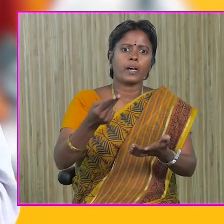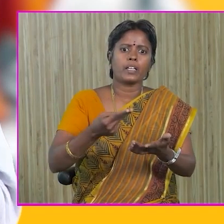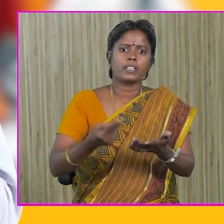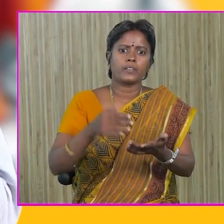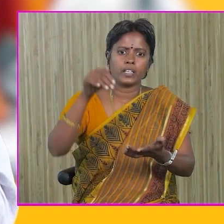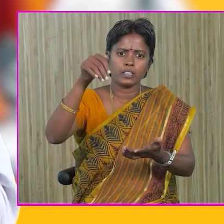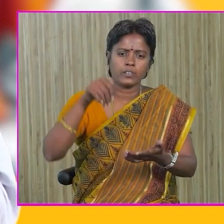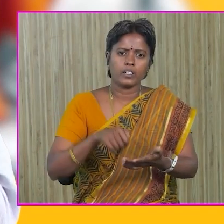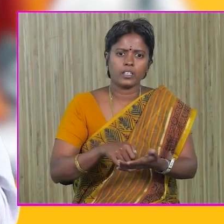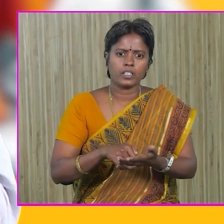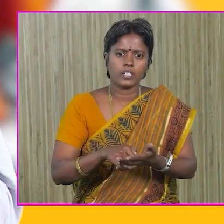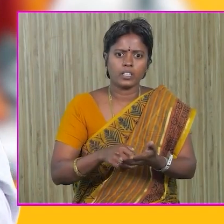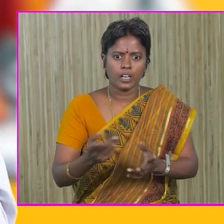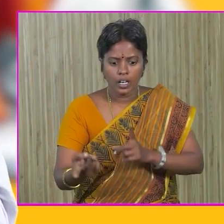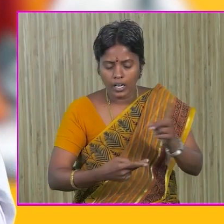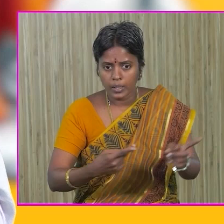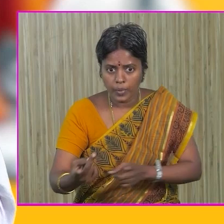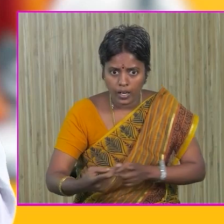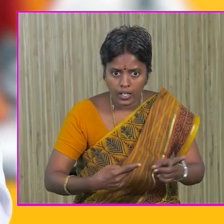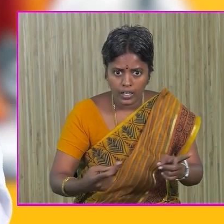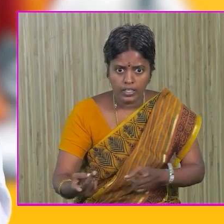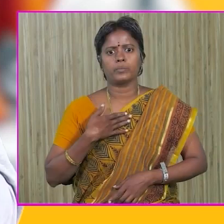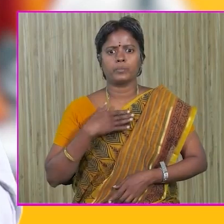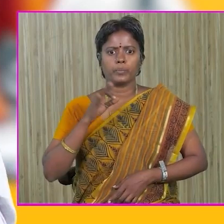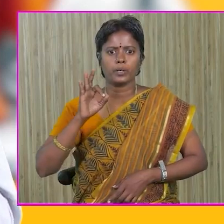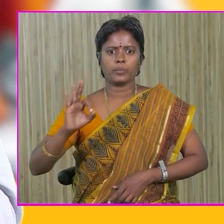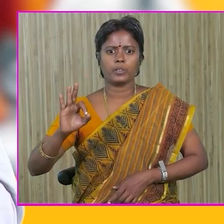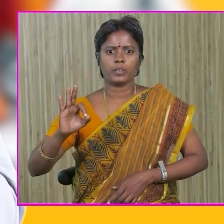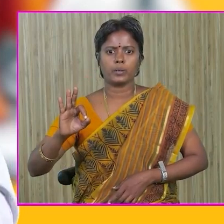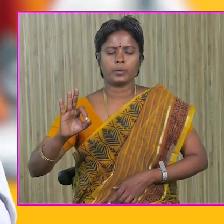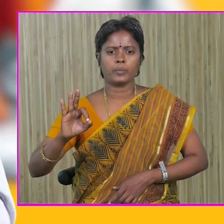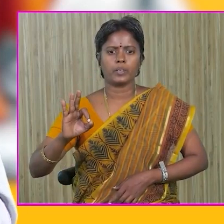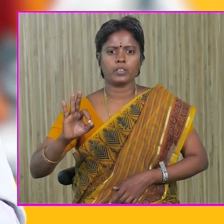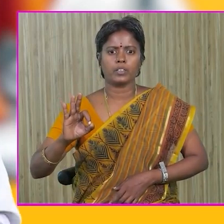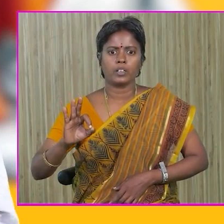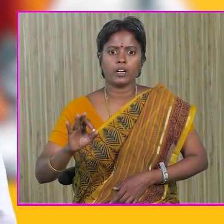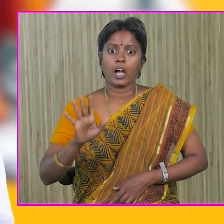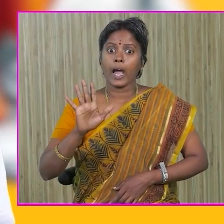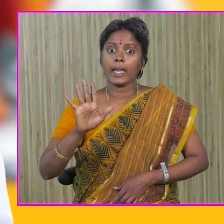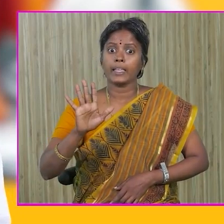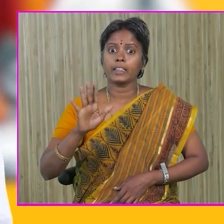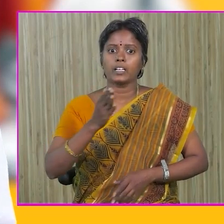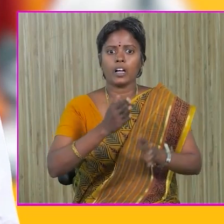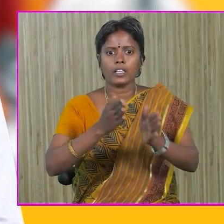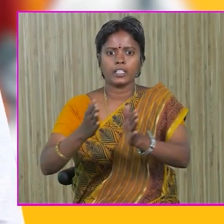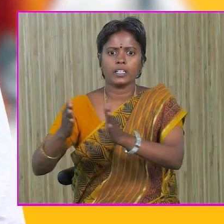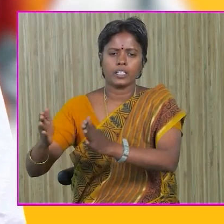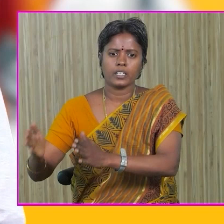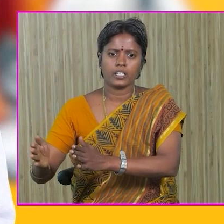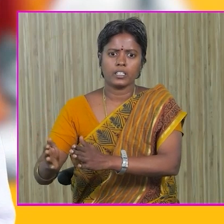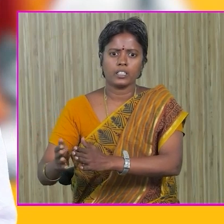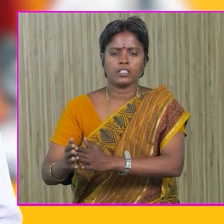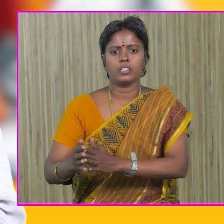நட்பாராய்தலை மானம் பண்புடைமை மற்றும் ஐந்து அதிகாரங்களிலிருந்து நாம் குறட்பாக்களை